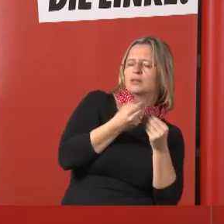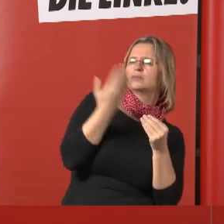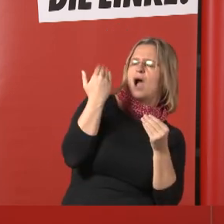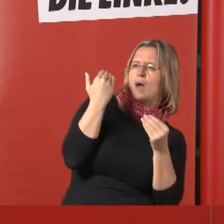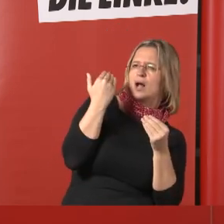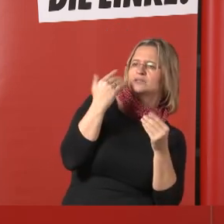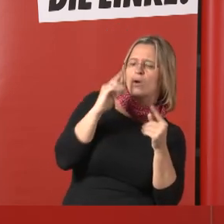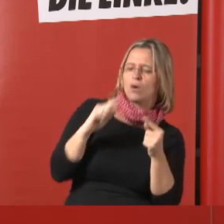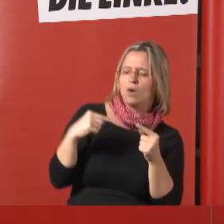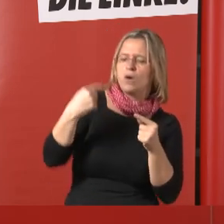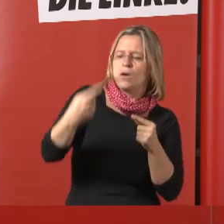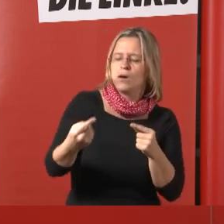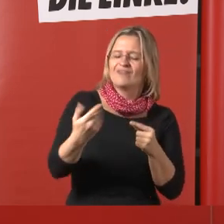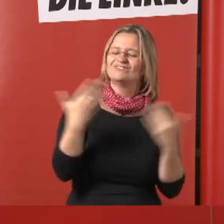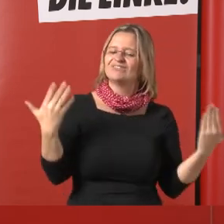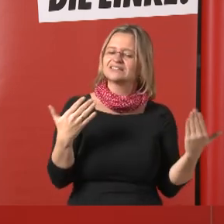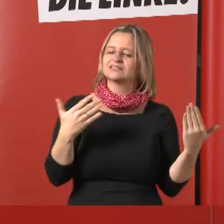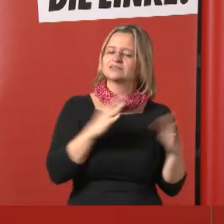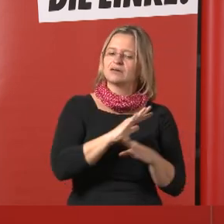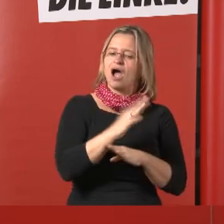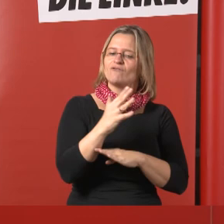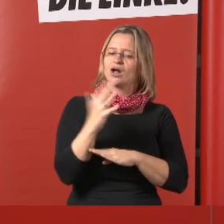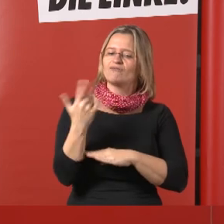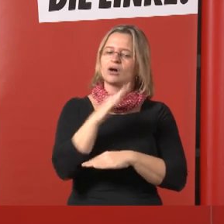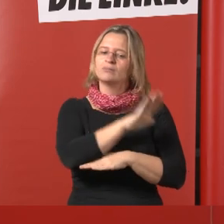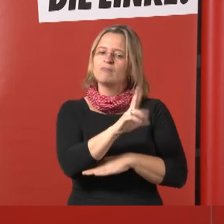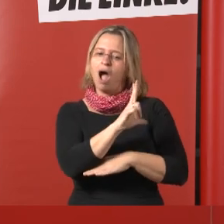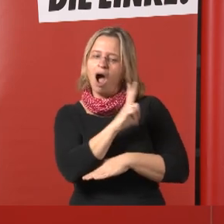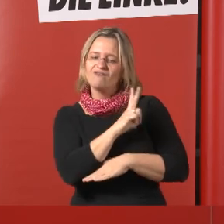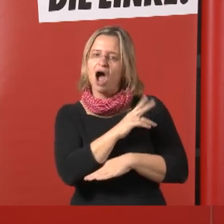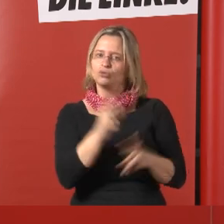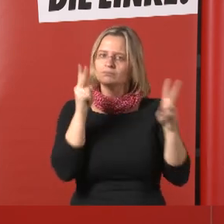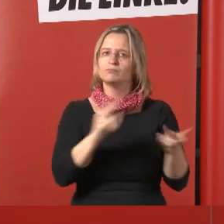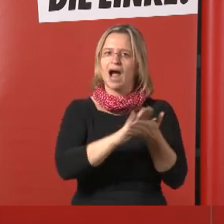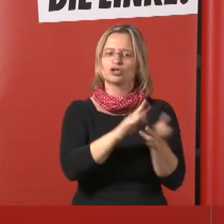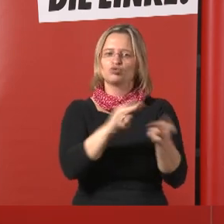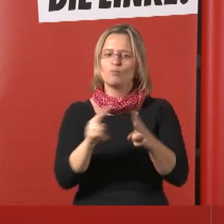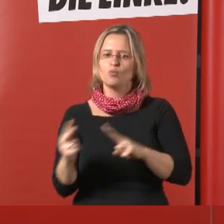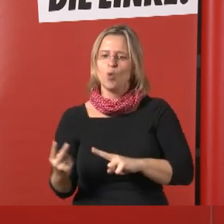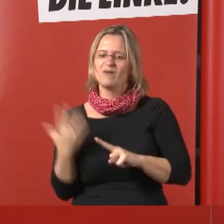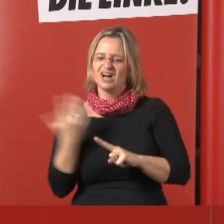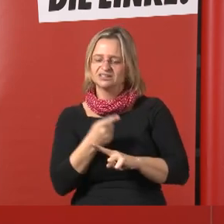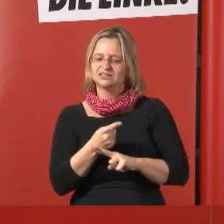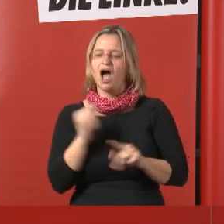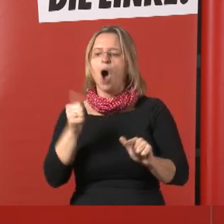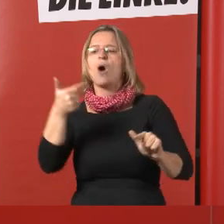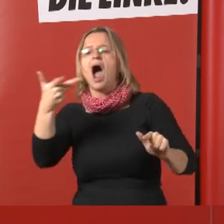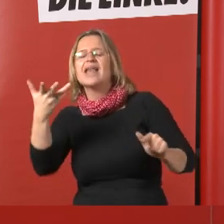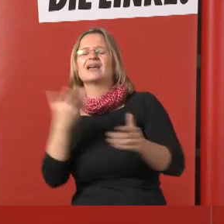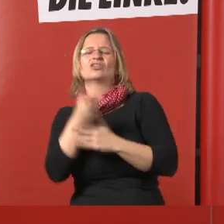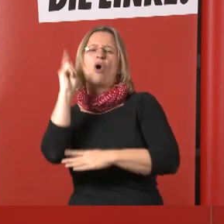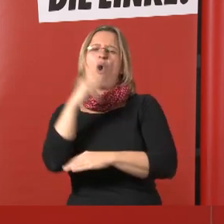Wir haben aber auch nach vorn geschaut und gefragt, welche Hoffnung der Wendebewegung haben sich erfüllt. Viele wurden